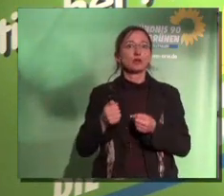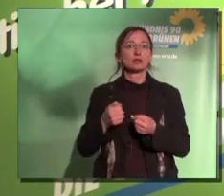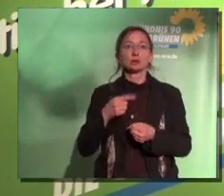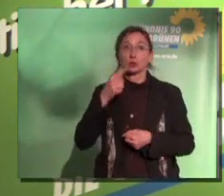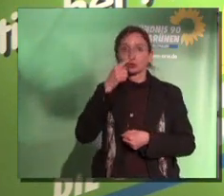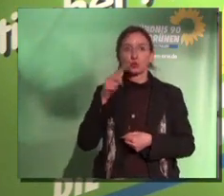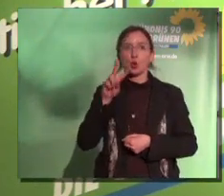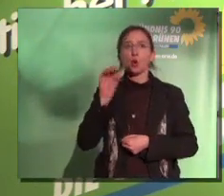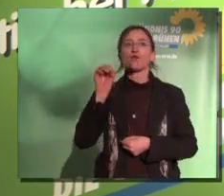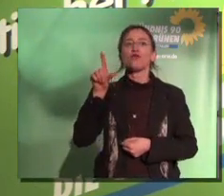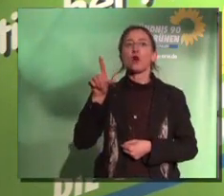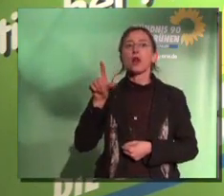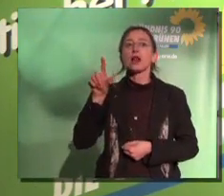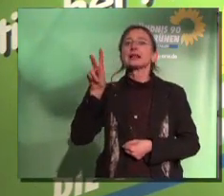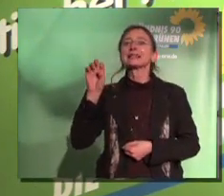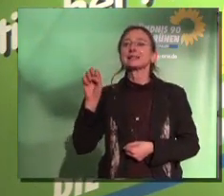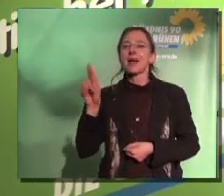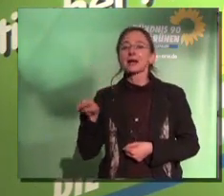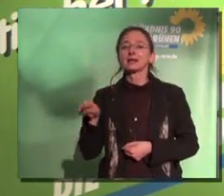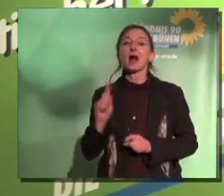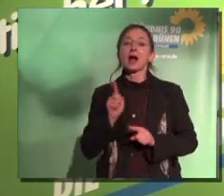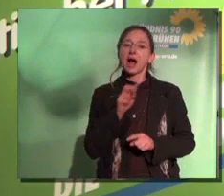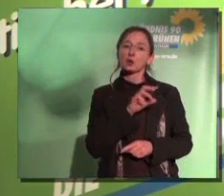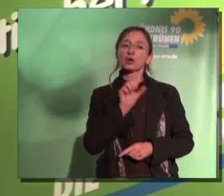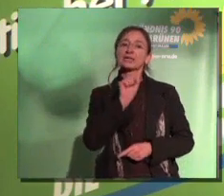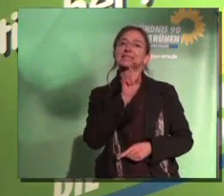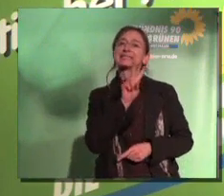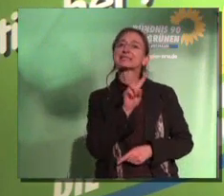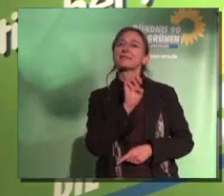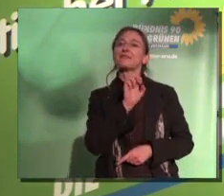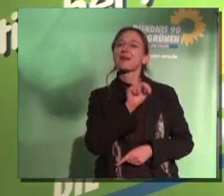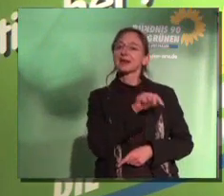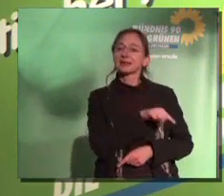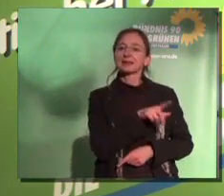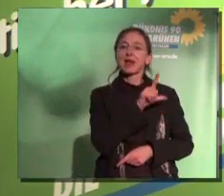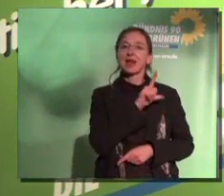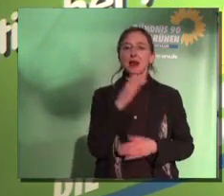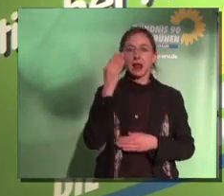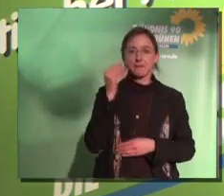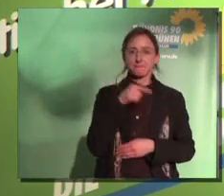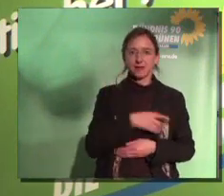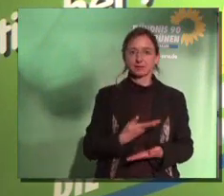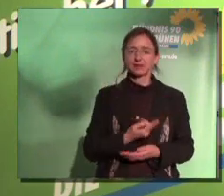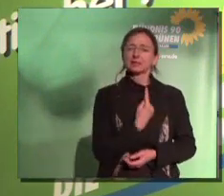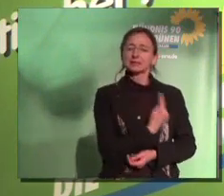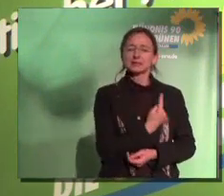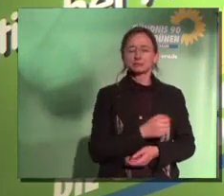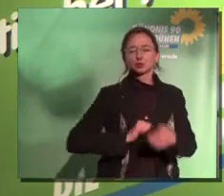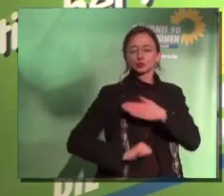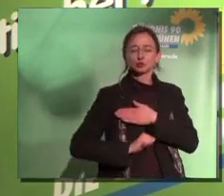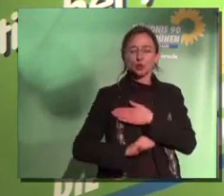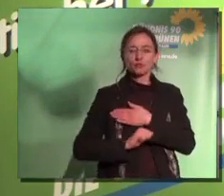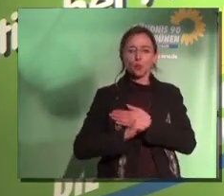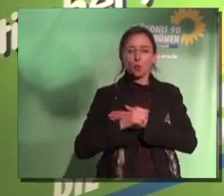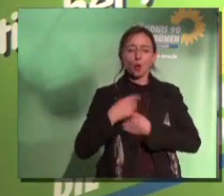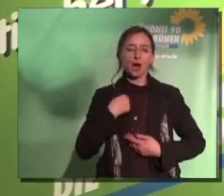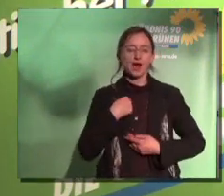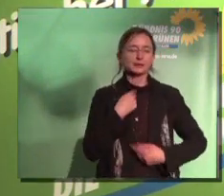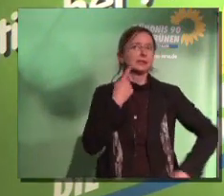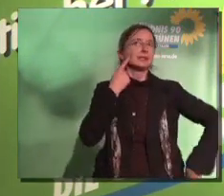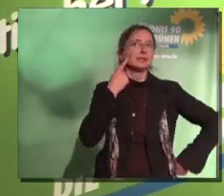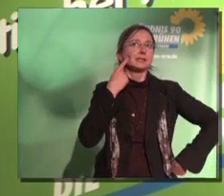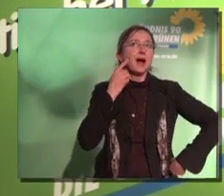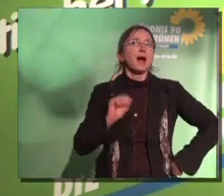ja. Und der hat das sofort aufgegriffen, hat gedacht, naja, Volker ist ein bisschen